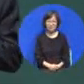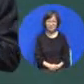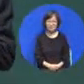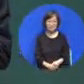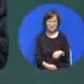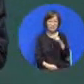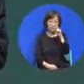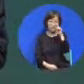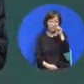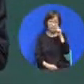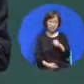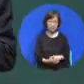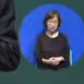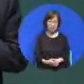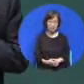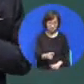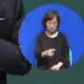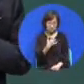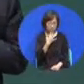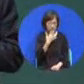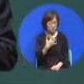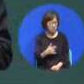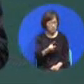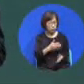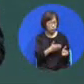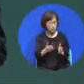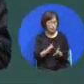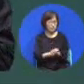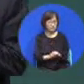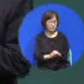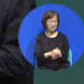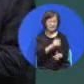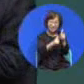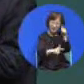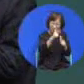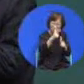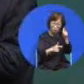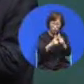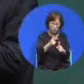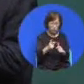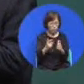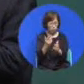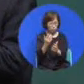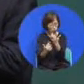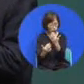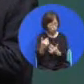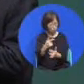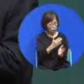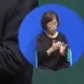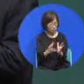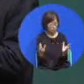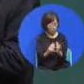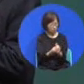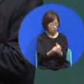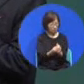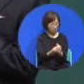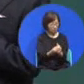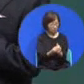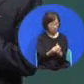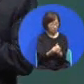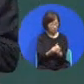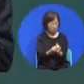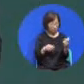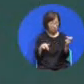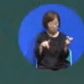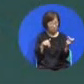나무 같은 거 이 불 이렇게 가지고 가잖아요. So Abraham had so much faith to relay the true gospel. He gathered all the wood to set